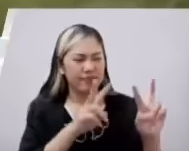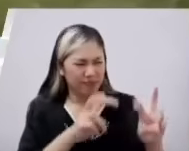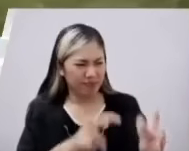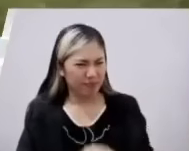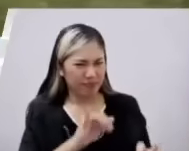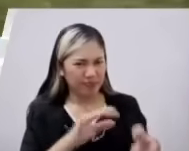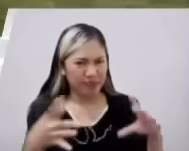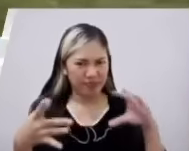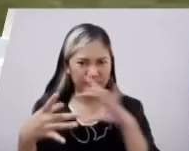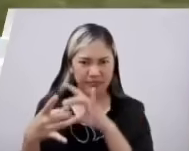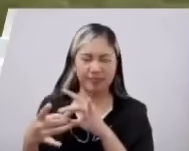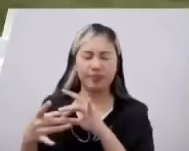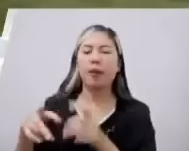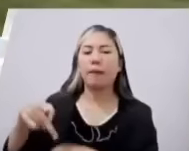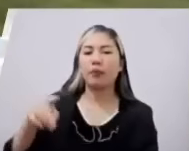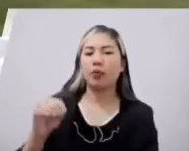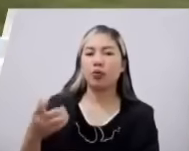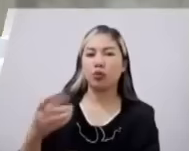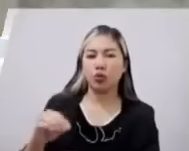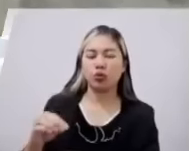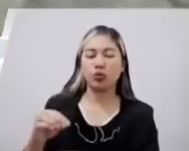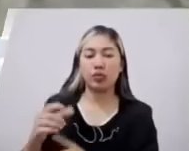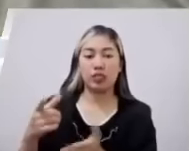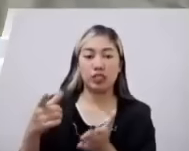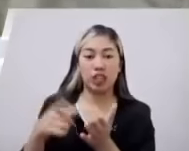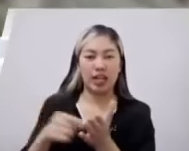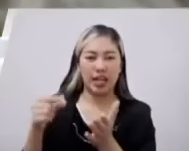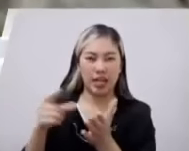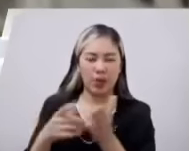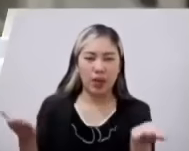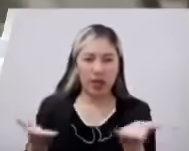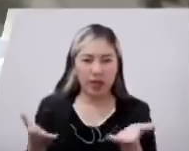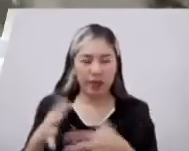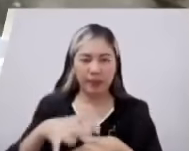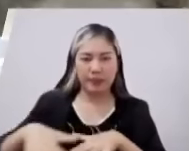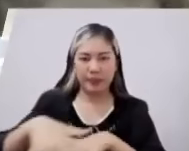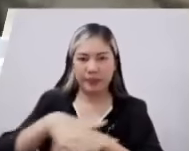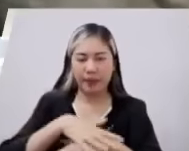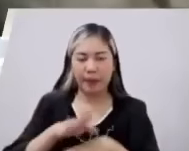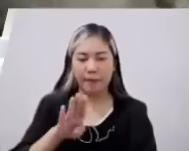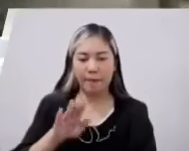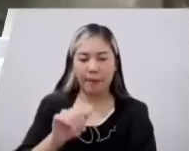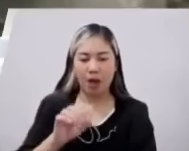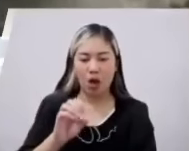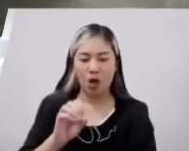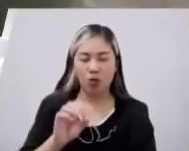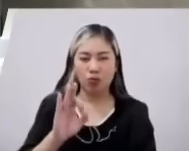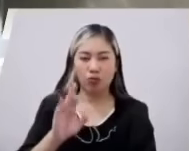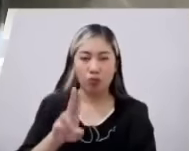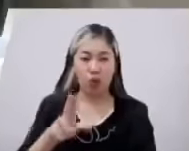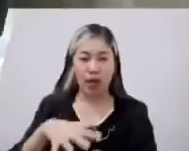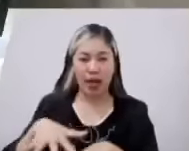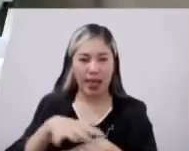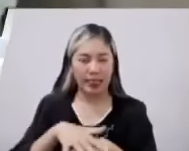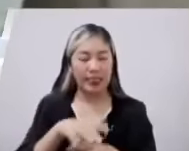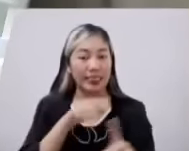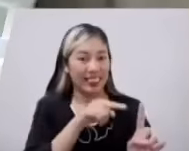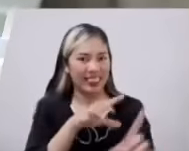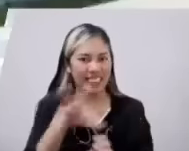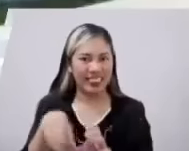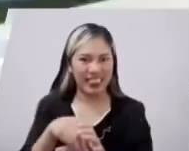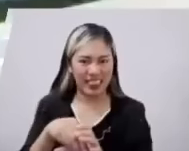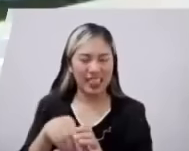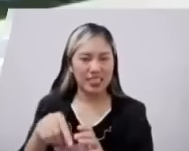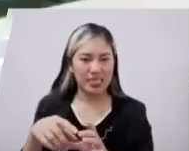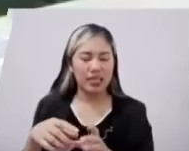pogo sa Bamban Tarlac na umuupa sa Baofu Land kung saan naging incorporator si Alice Guo. Pero ang iginigit noon ni Guo, ibinenta na